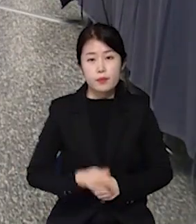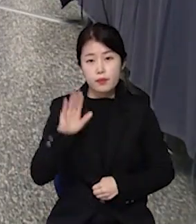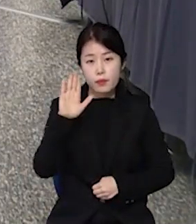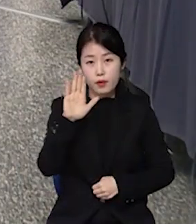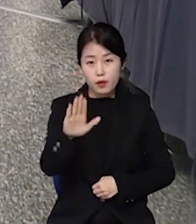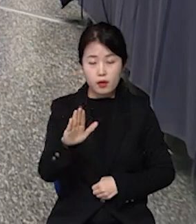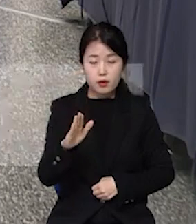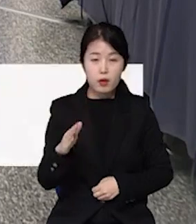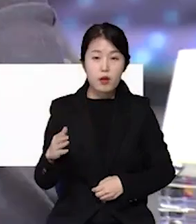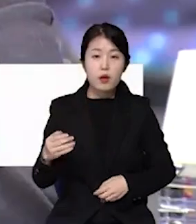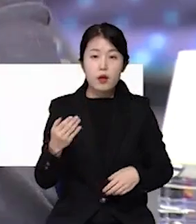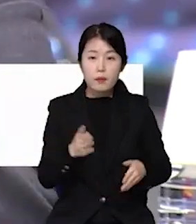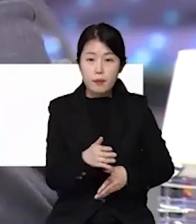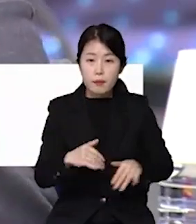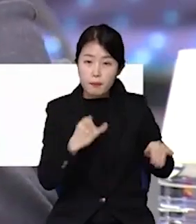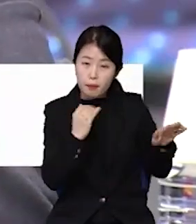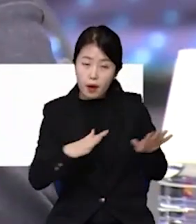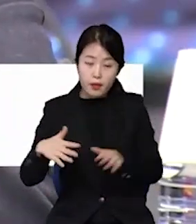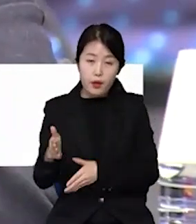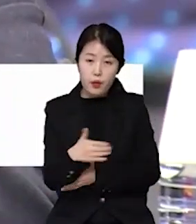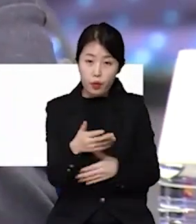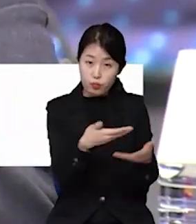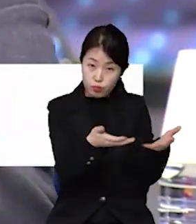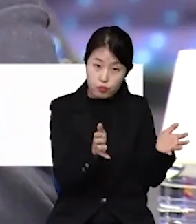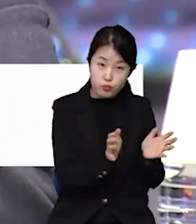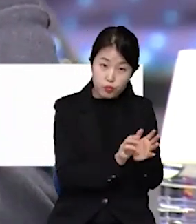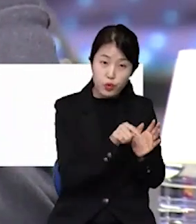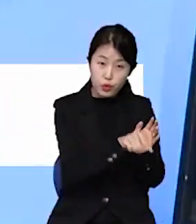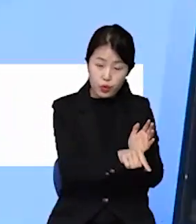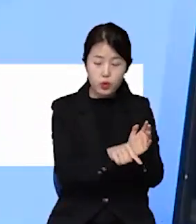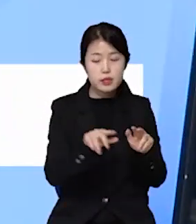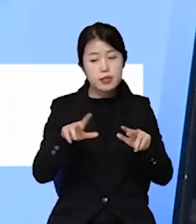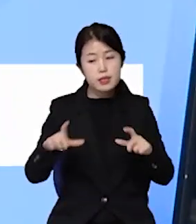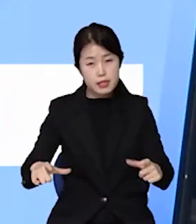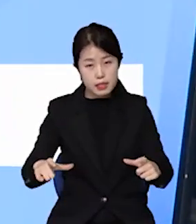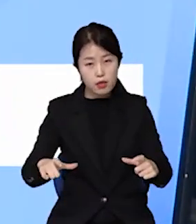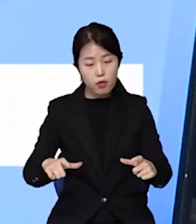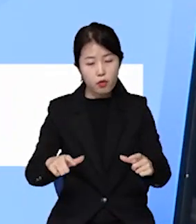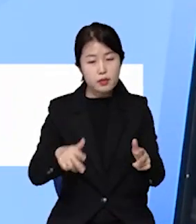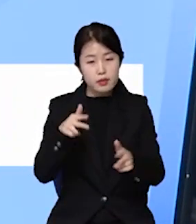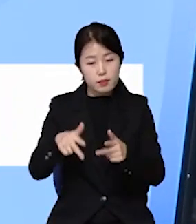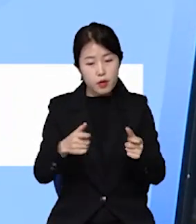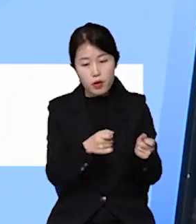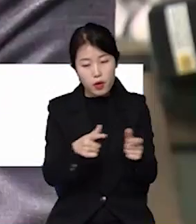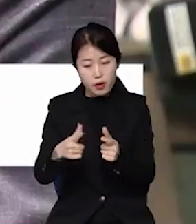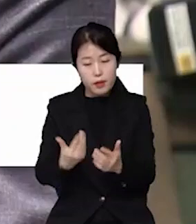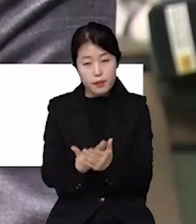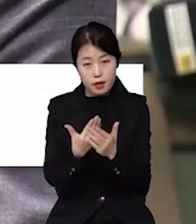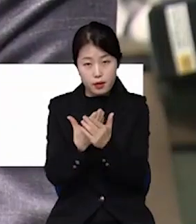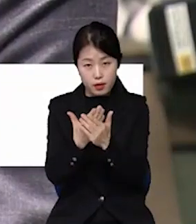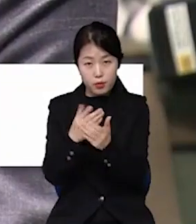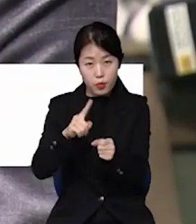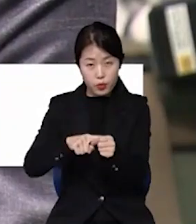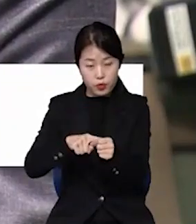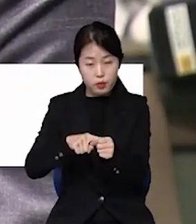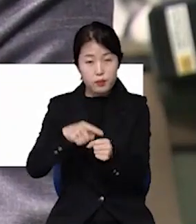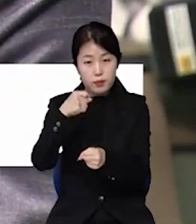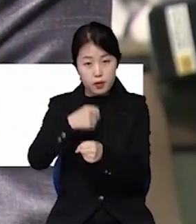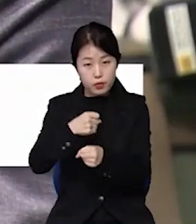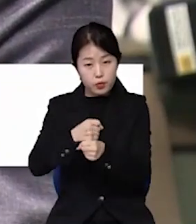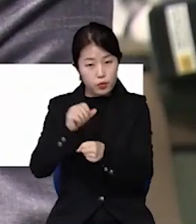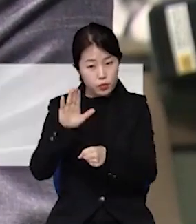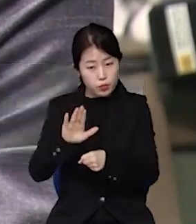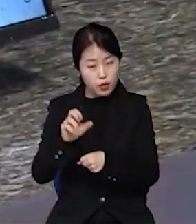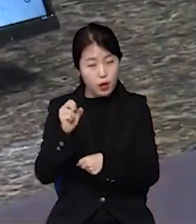앞으로 해수부와 세계 광역단체는 지역별 관광자원과 산업 육성을 위한 사업을 발굴하고 중장기